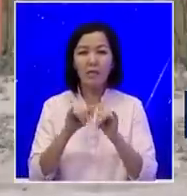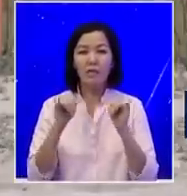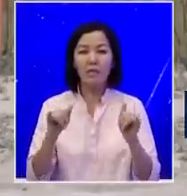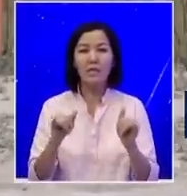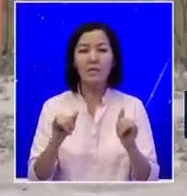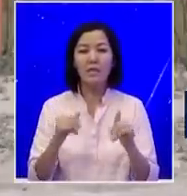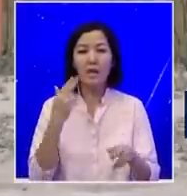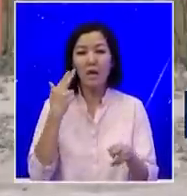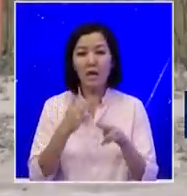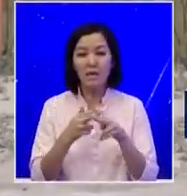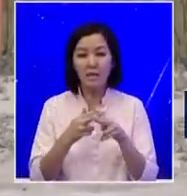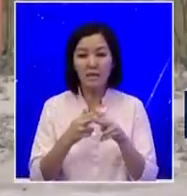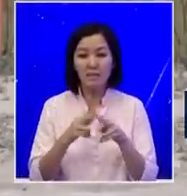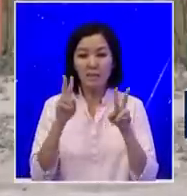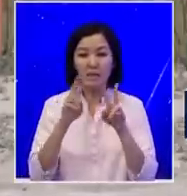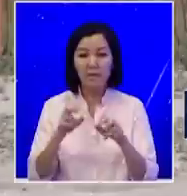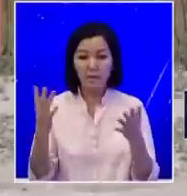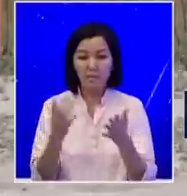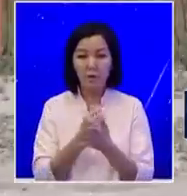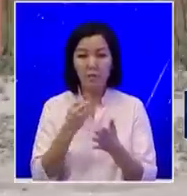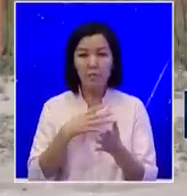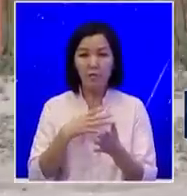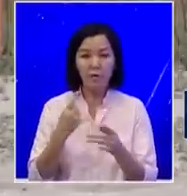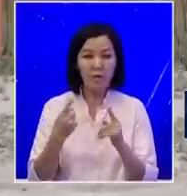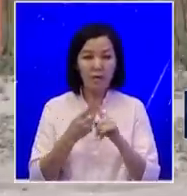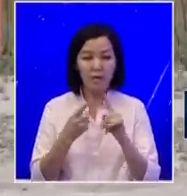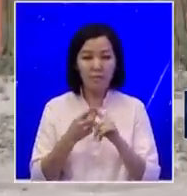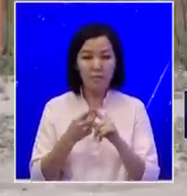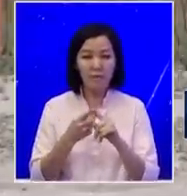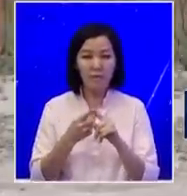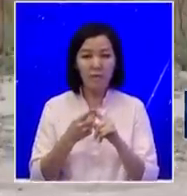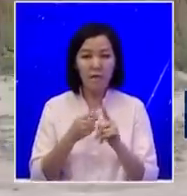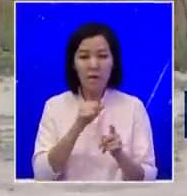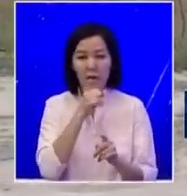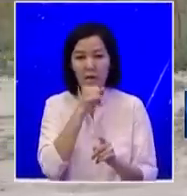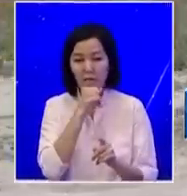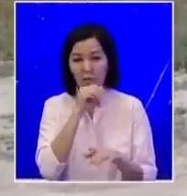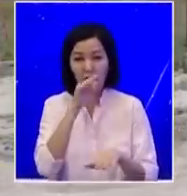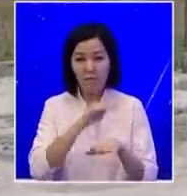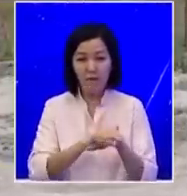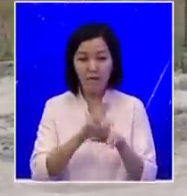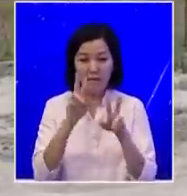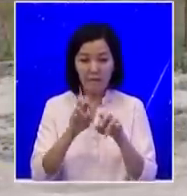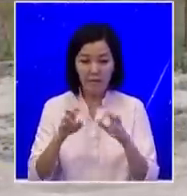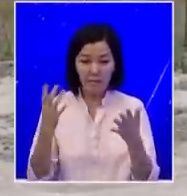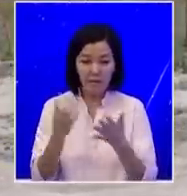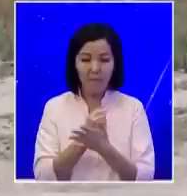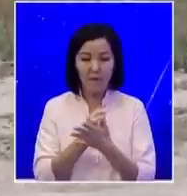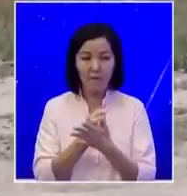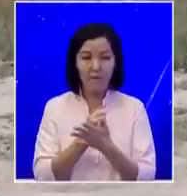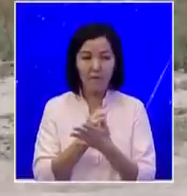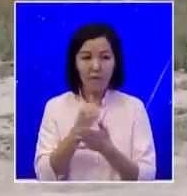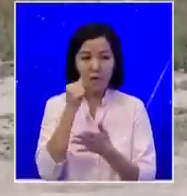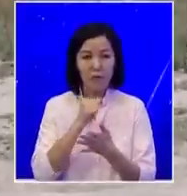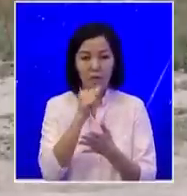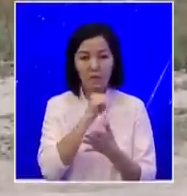отыр. Омар Райхан мұғалім болып жасайды. Ең бірінші Осан ата туралы деректерді тапқан негізі. Секретінің